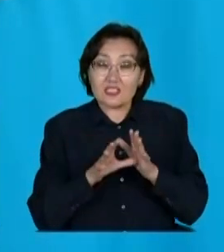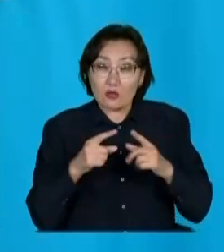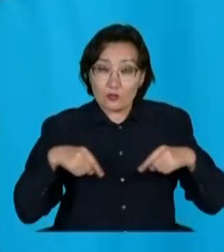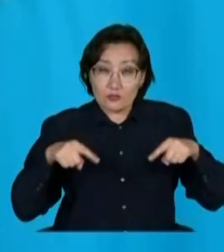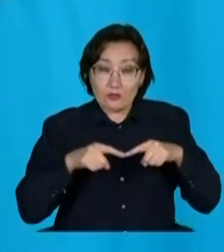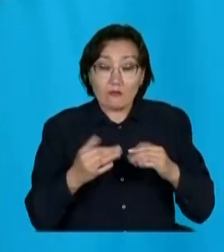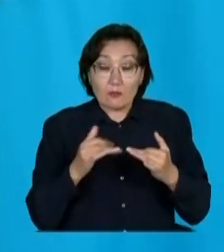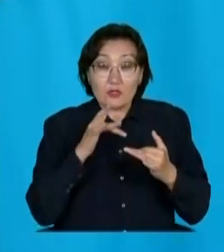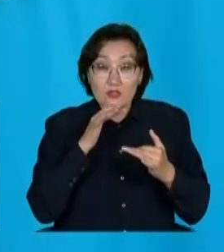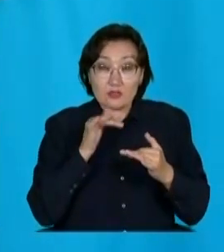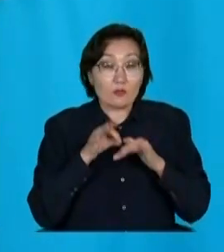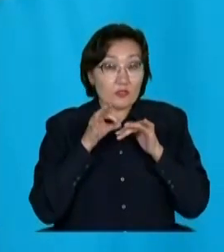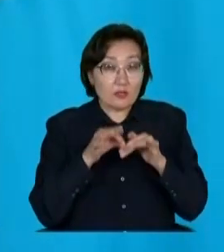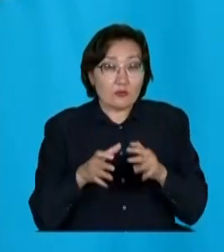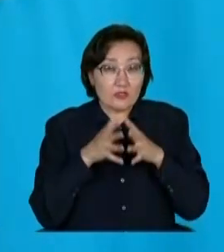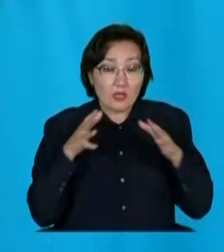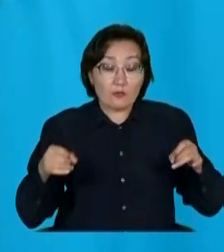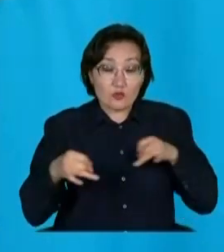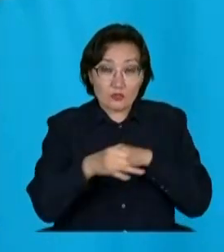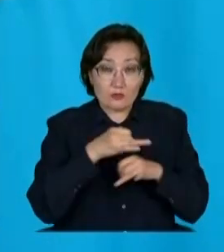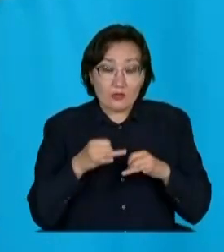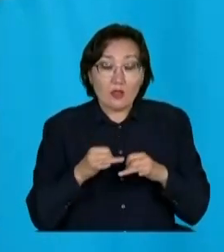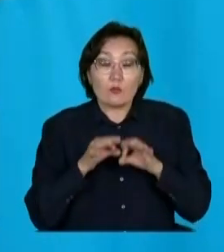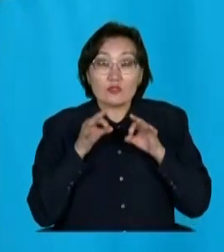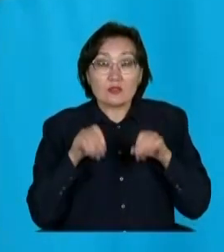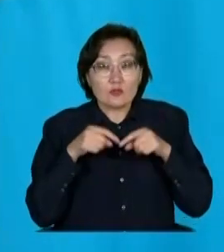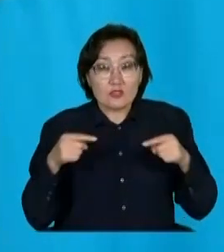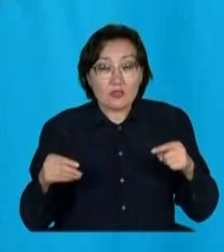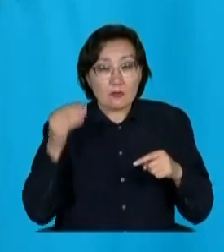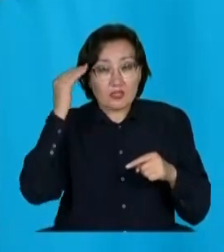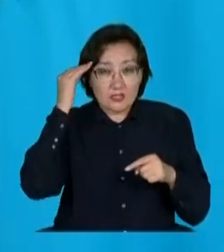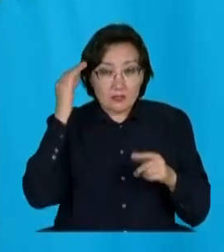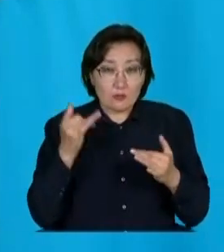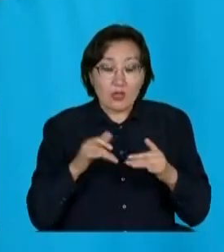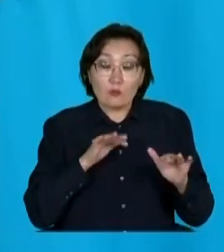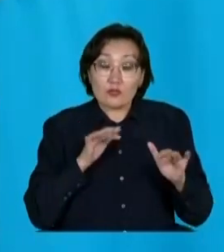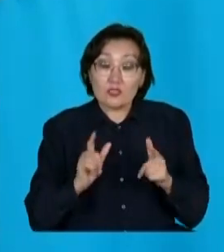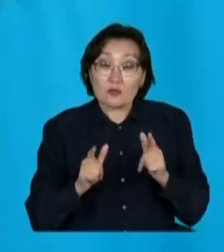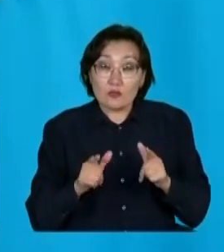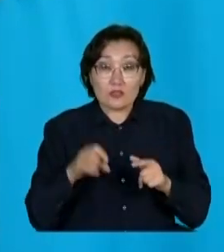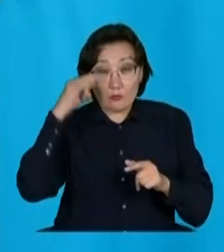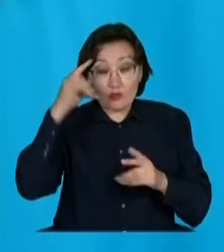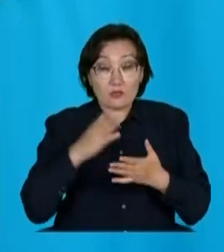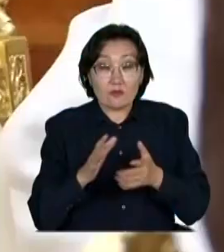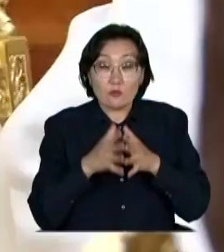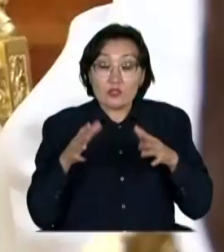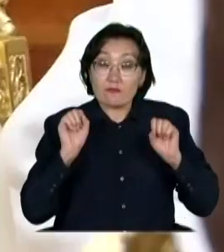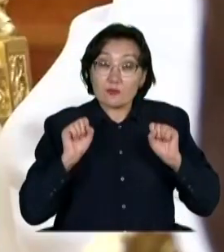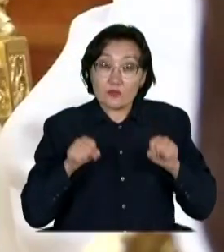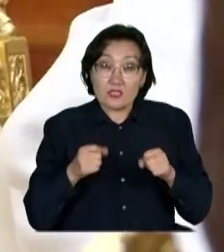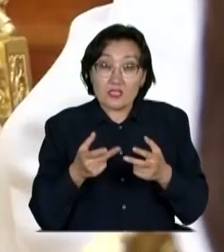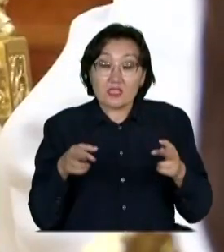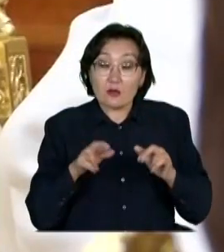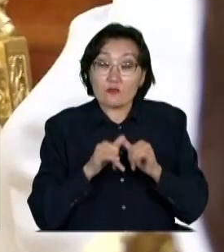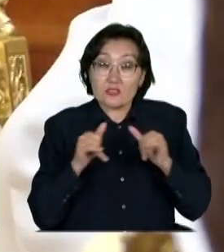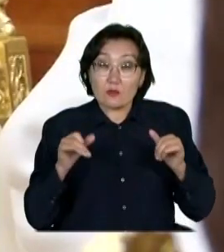В настоящее время ведется широкое обсуждение. Высказываются разные точки зрения. Действительно, в стране имеются большие возможности для